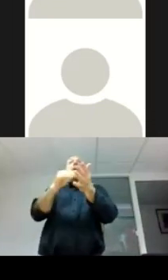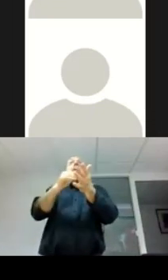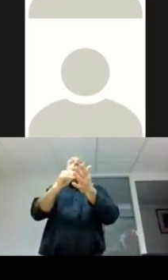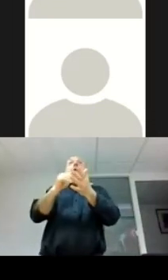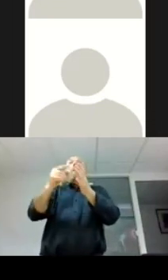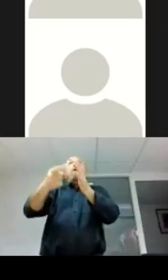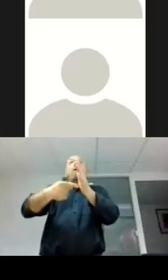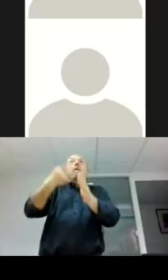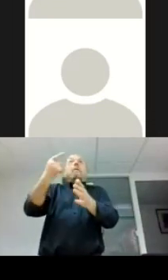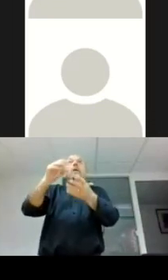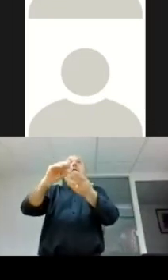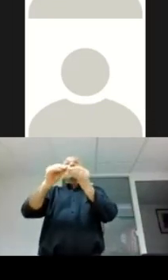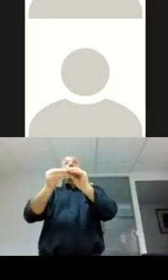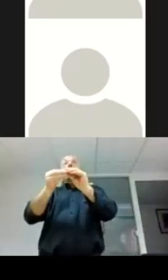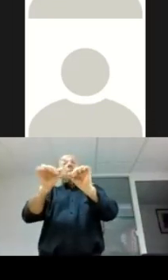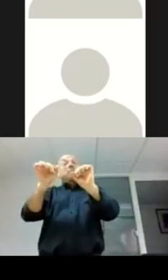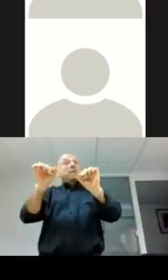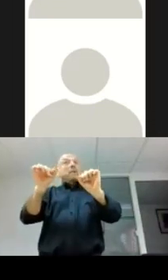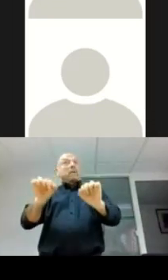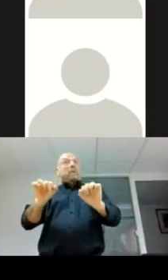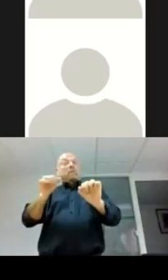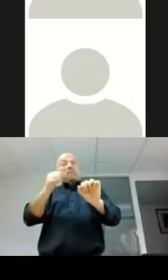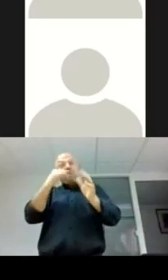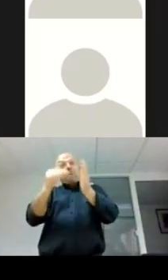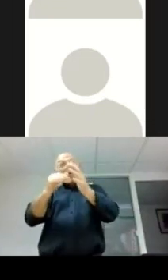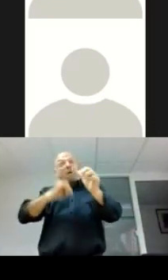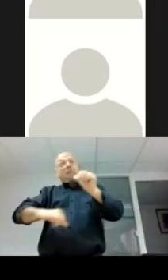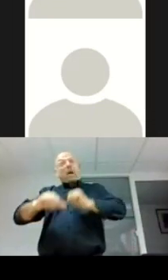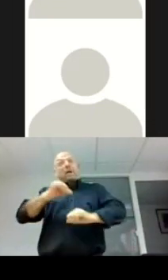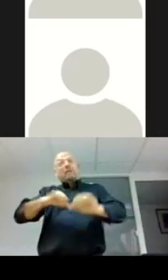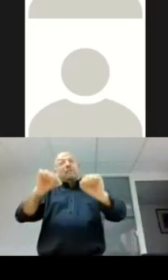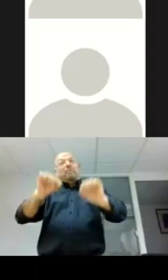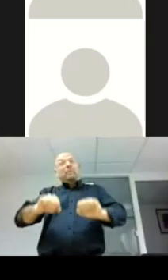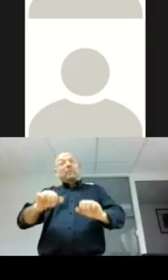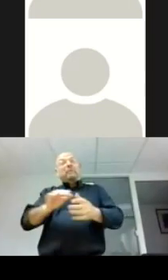si l'on a encore des petits problèmes, il est conseillé de faire